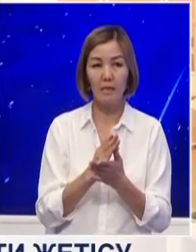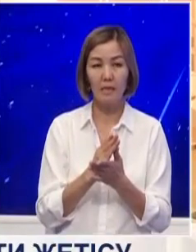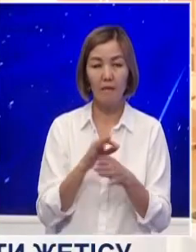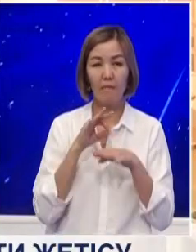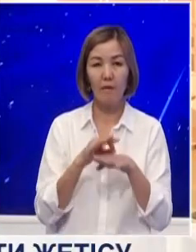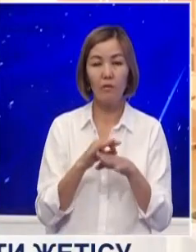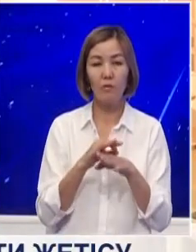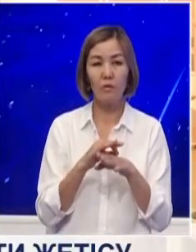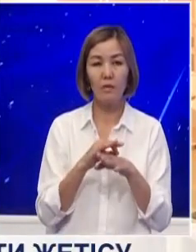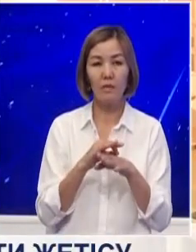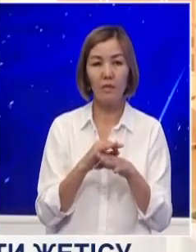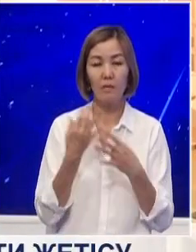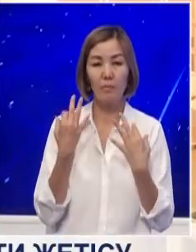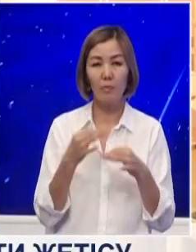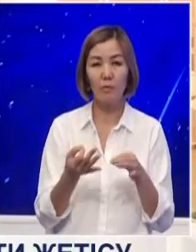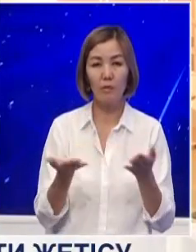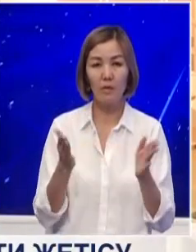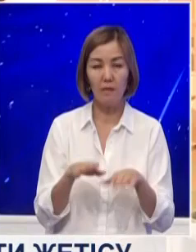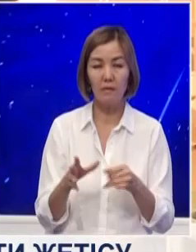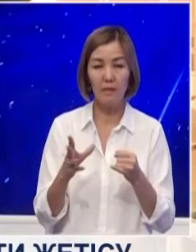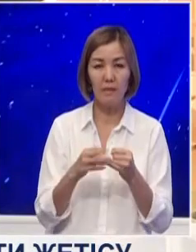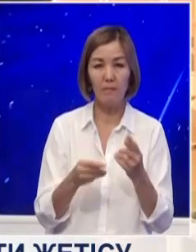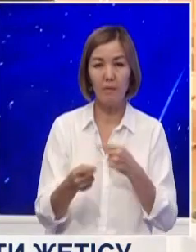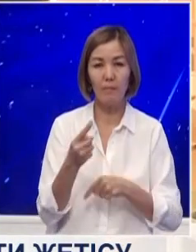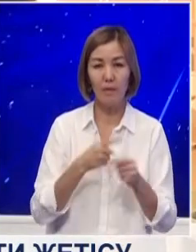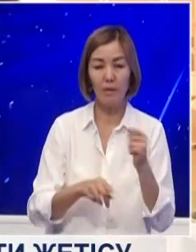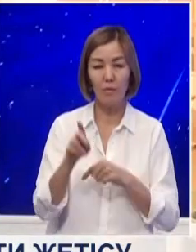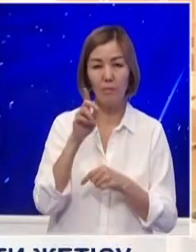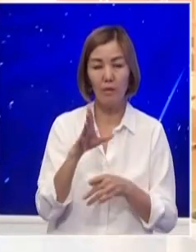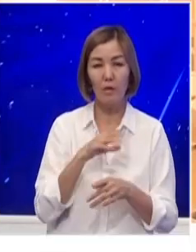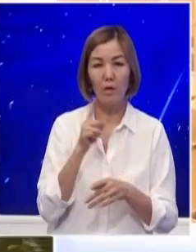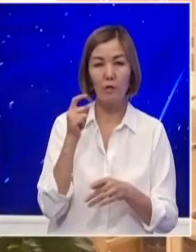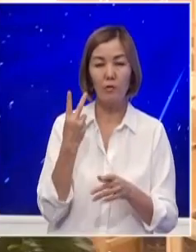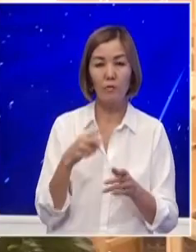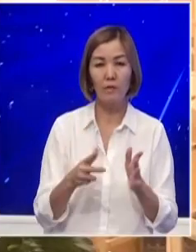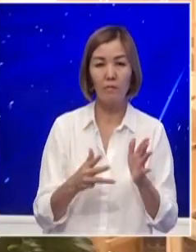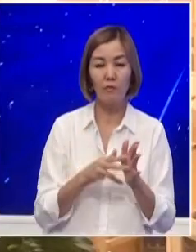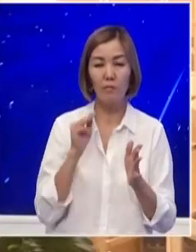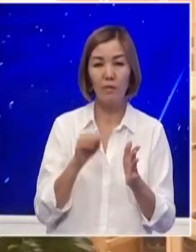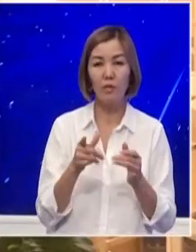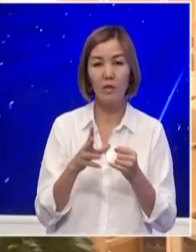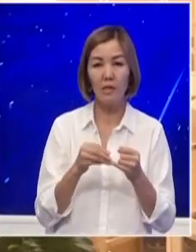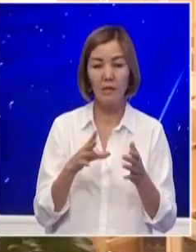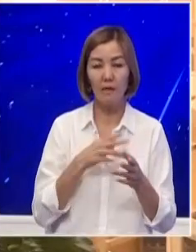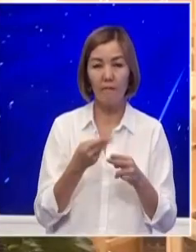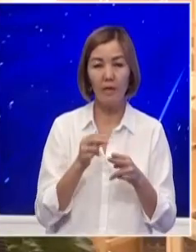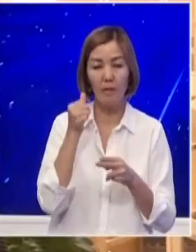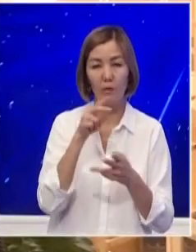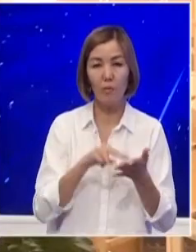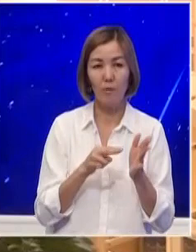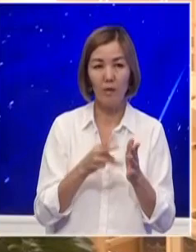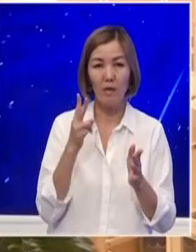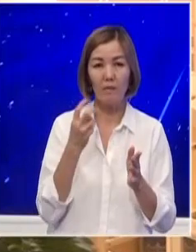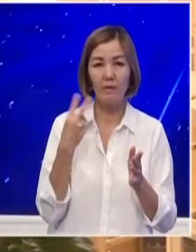работа по изъятию неиспользуемых земельных участков. В прошлом году было возвращено 128,5 тысяч гектаров. В этом году планируем